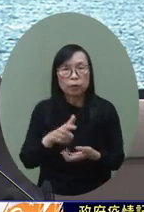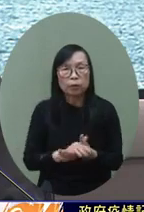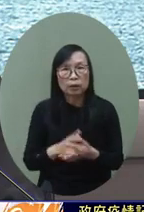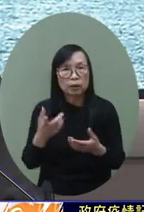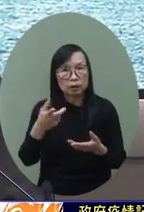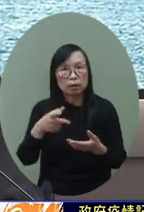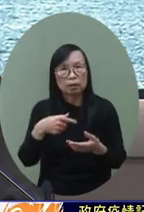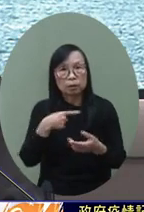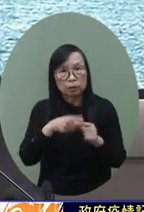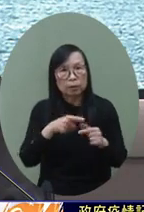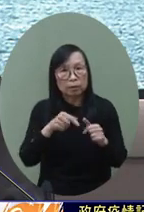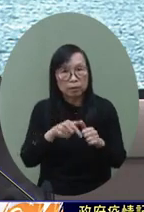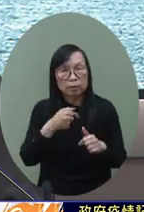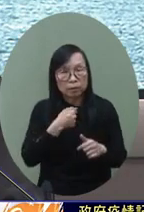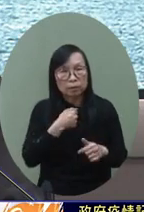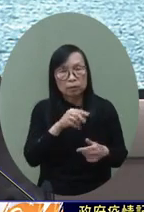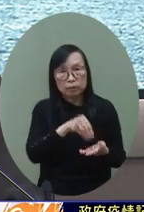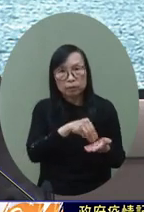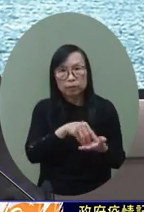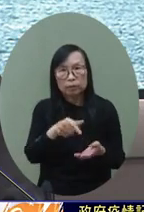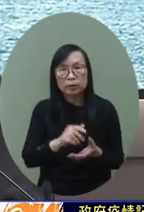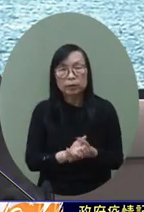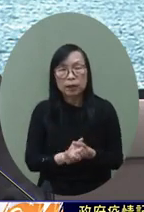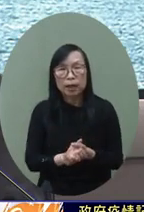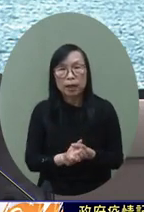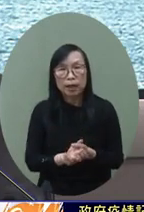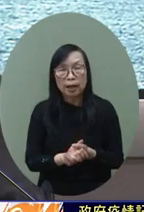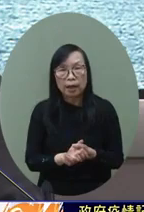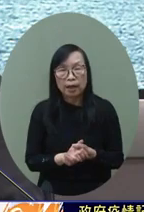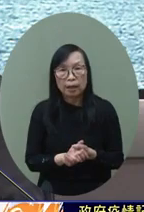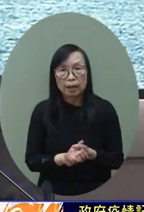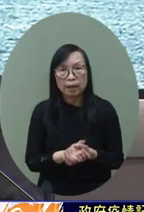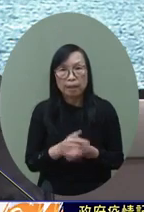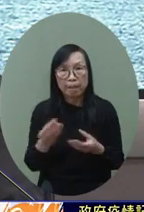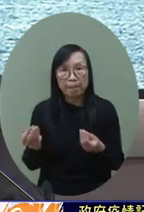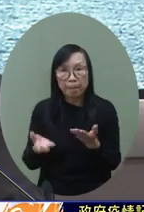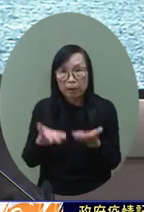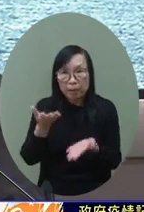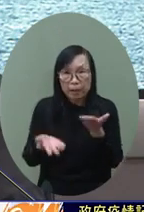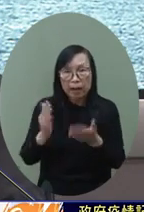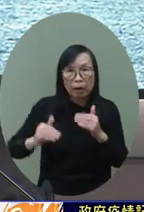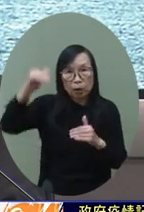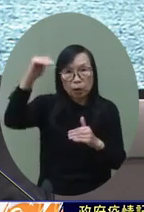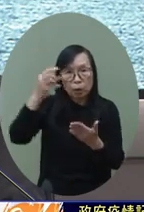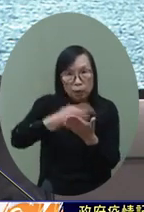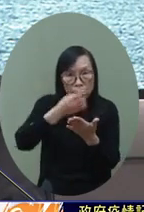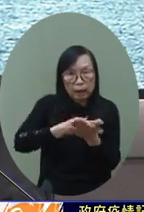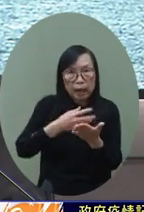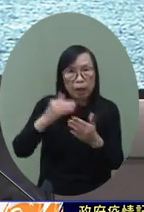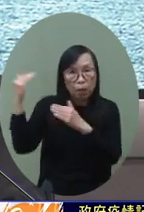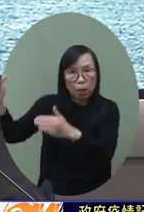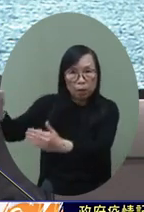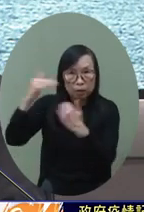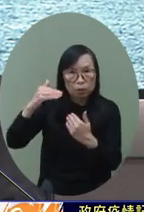度。咁所以即係原則嚟講，就係嗰啲比較高規格喺運送注射稀